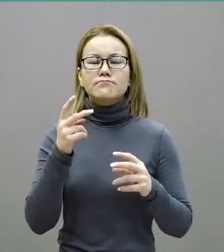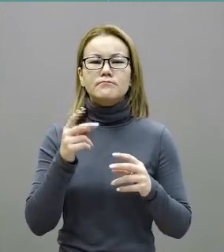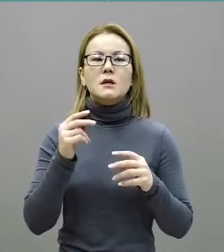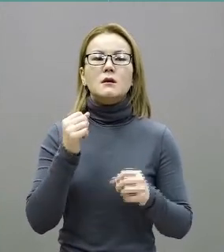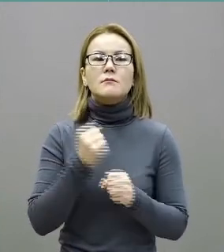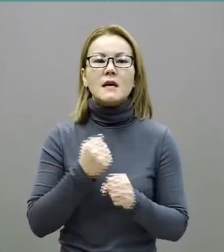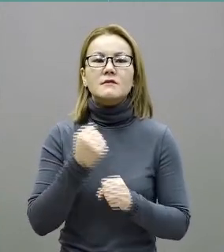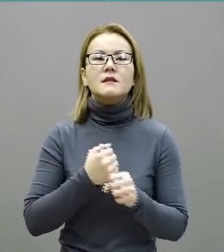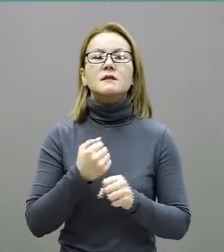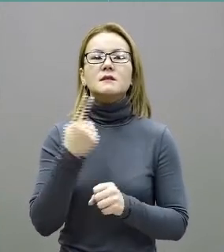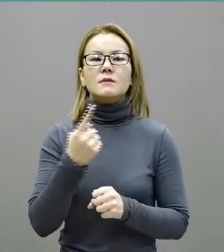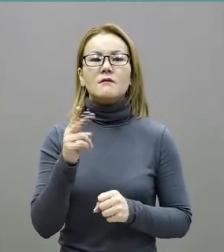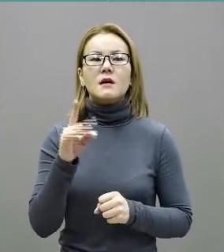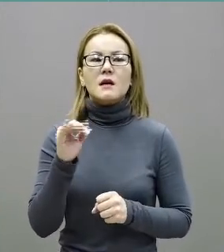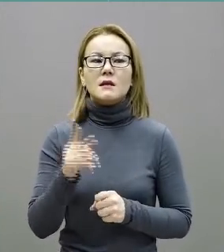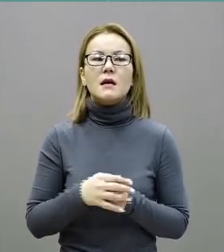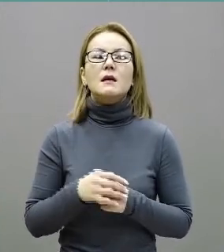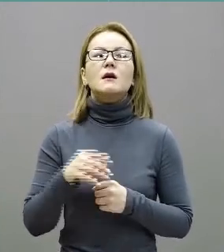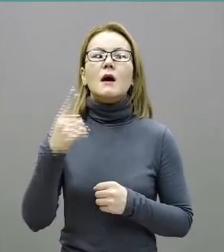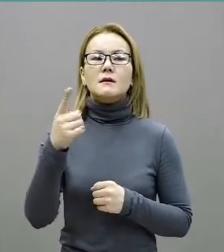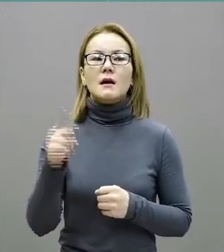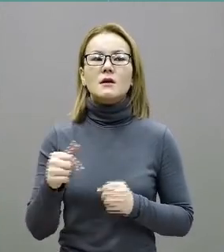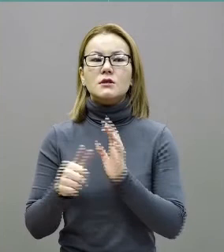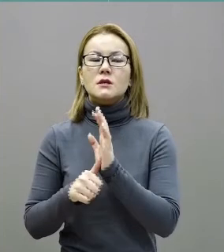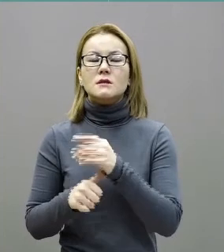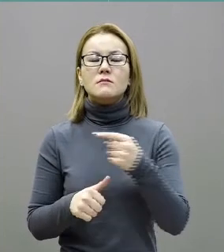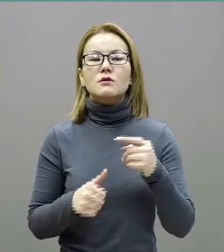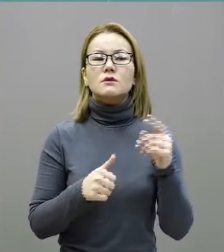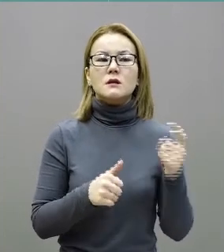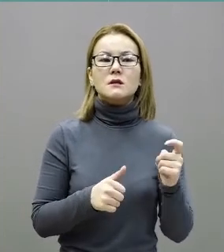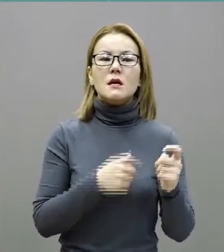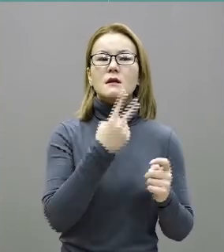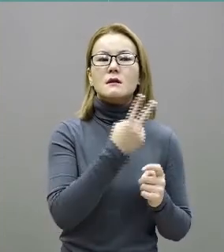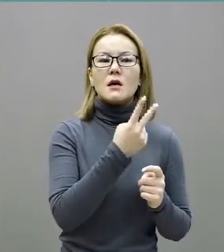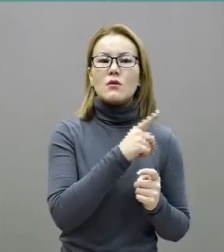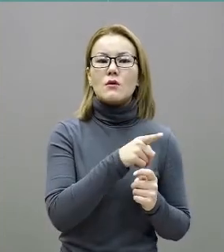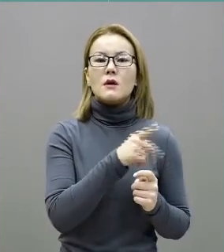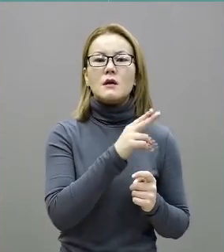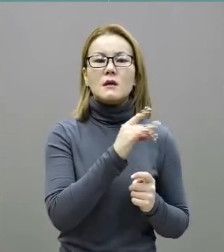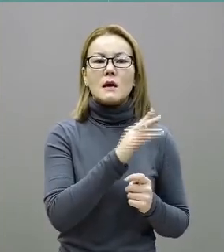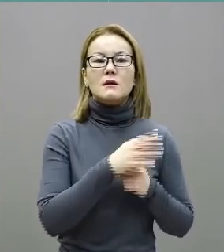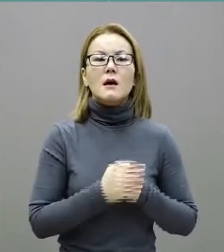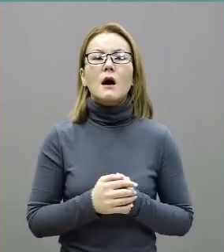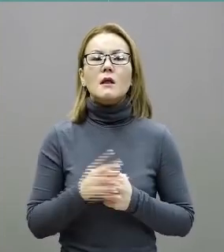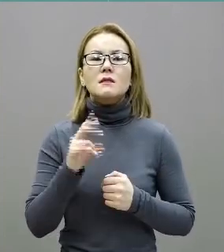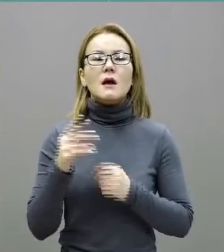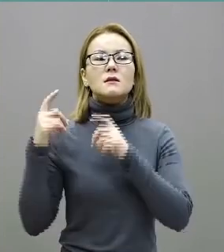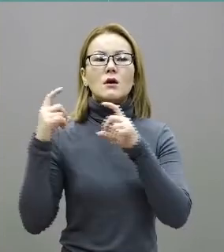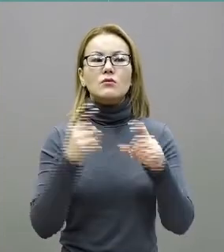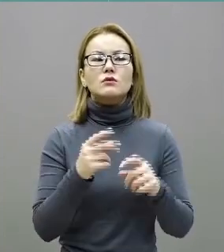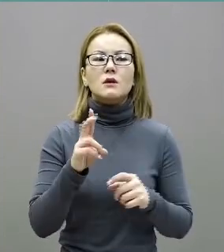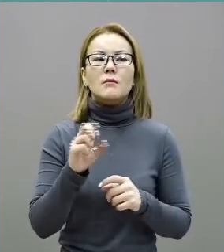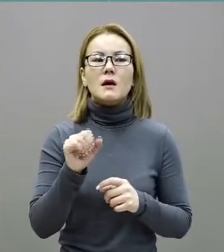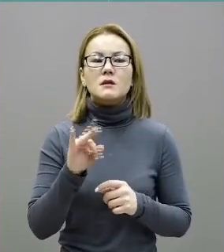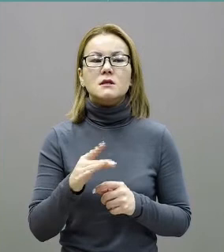крана тогда 1 6 минус x это производительность 2 крана на разгрузку баржи первый экран